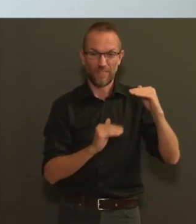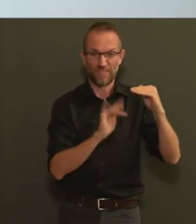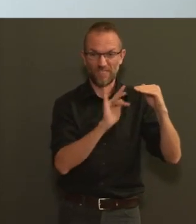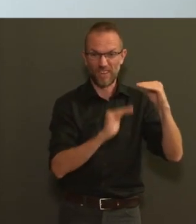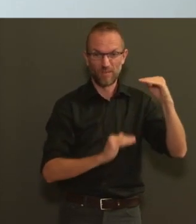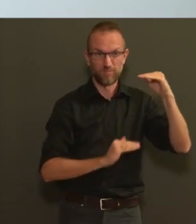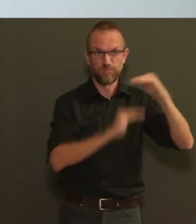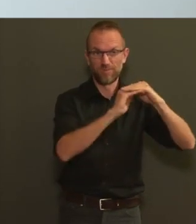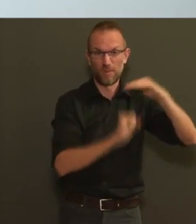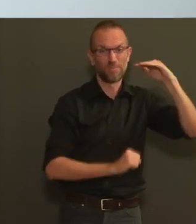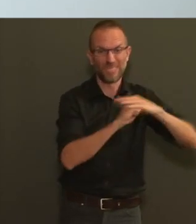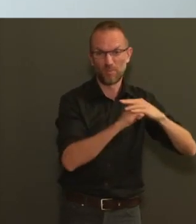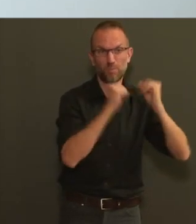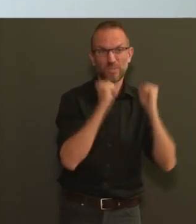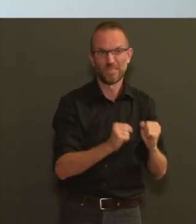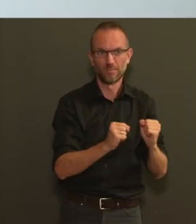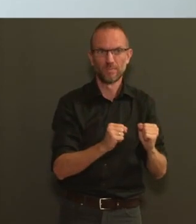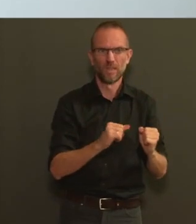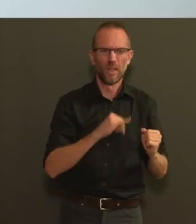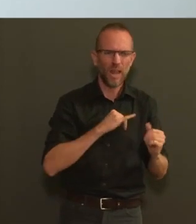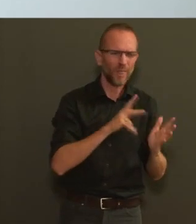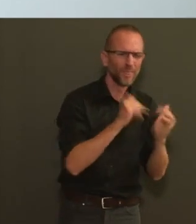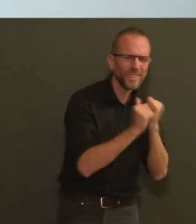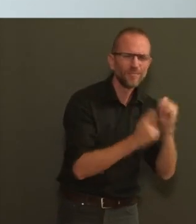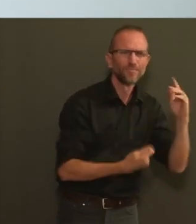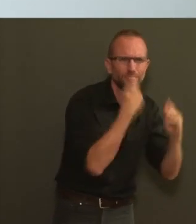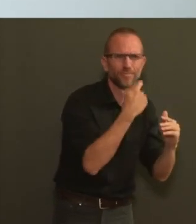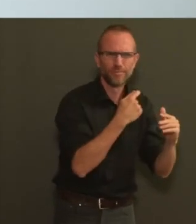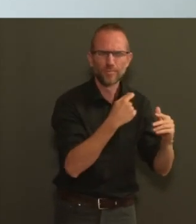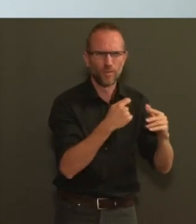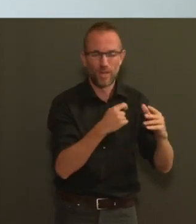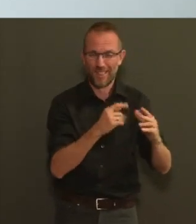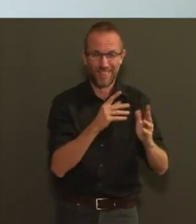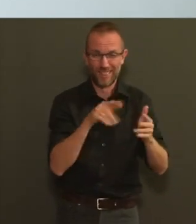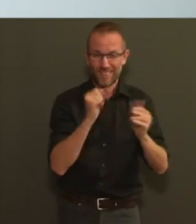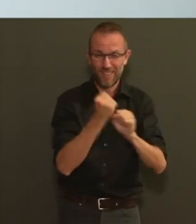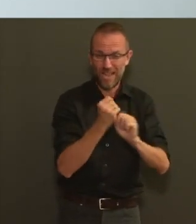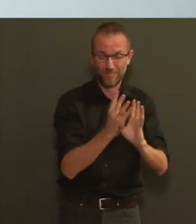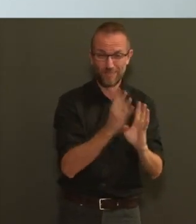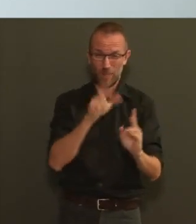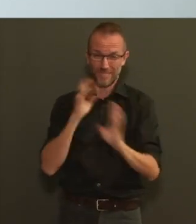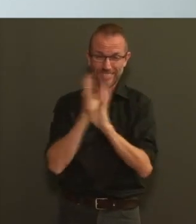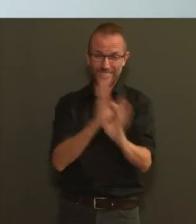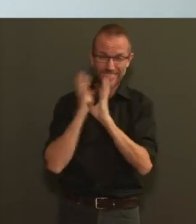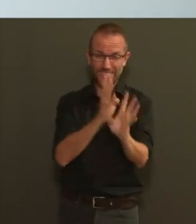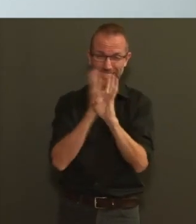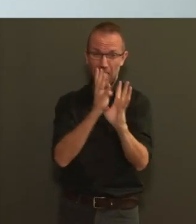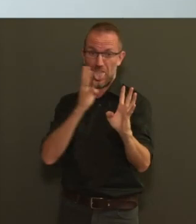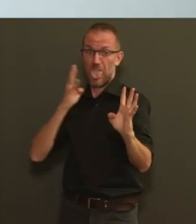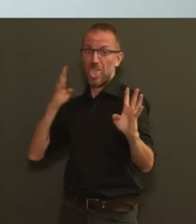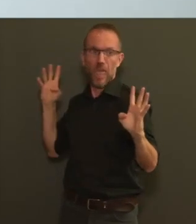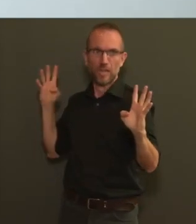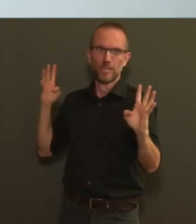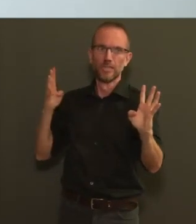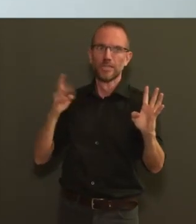centres de prélèvement sont très souvent embouteillés, ont difficile à s'en sortir. Et donc ceci pourra avoir un